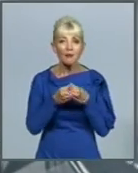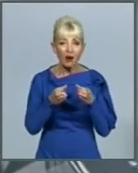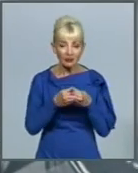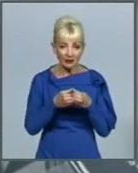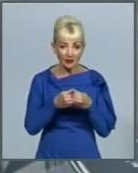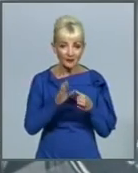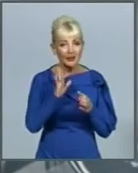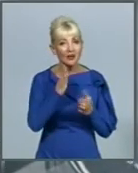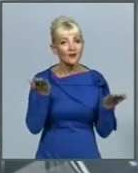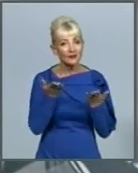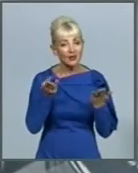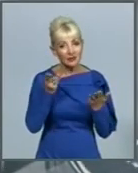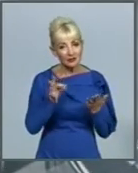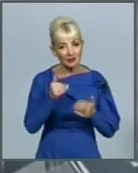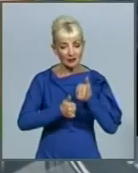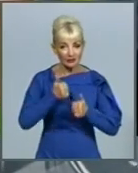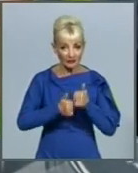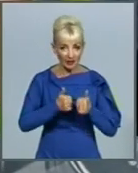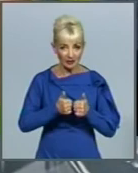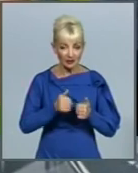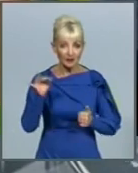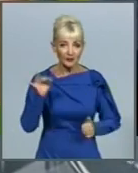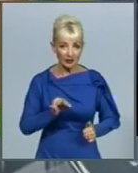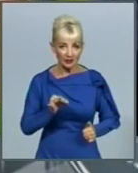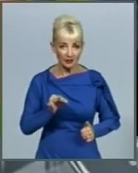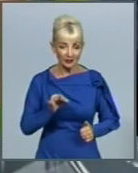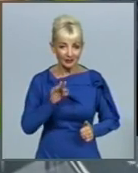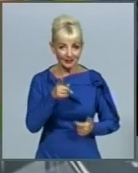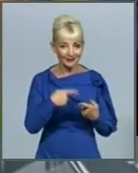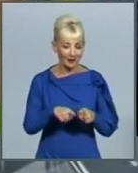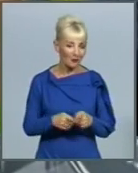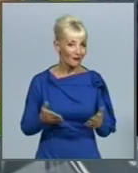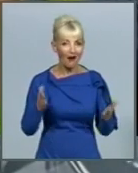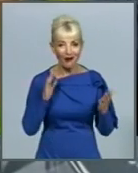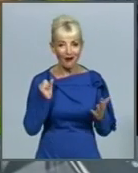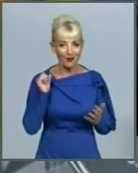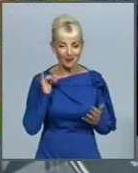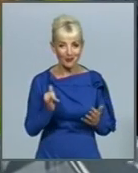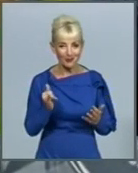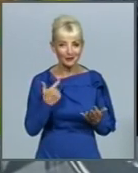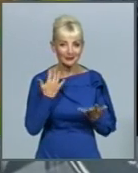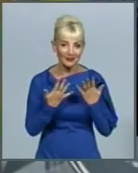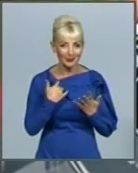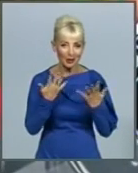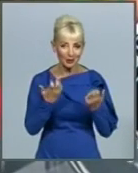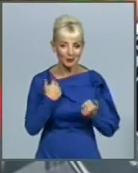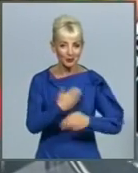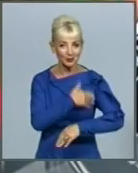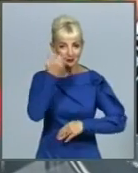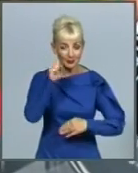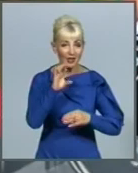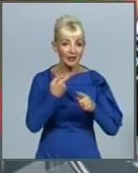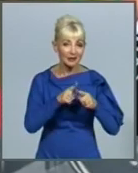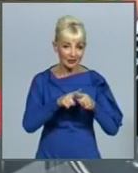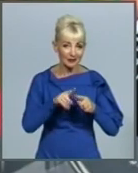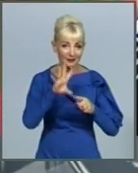на каких-то локальных соревнованиях. И ты такой сразу вау, думаешь, наверное, я хочу еще. И с этого, собственно,